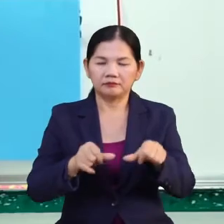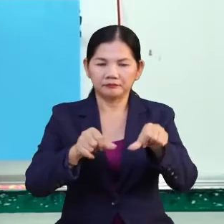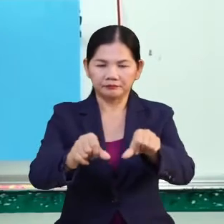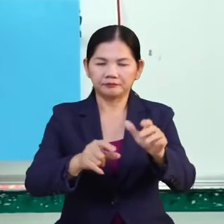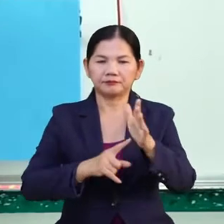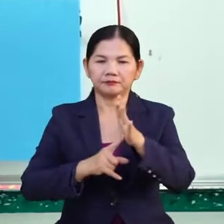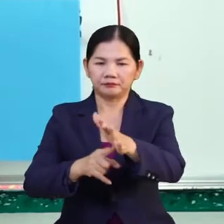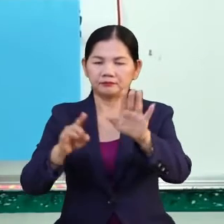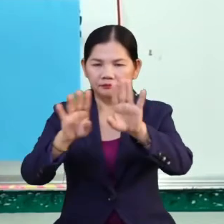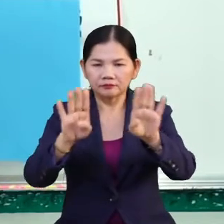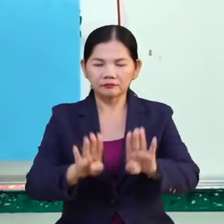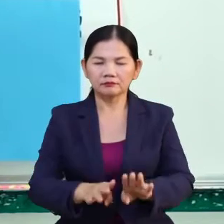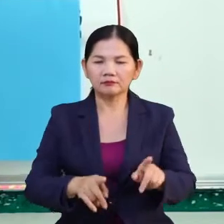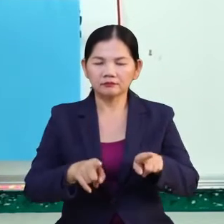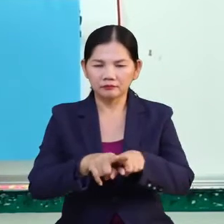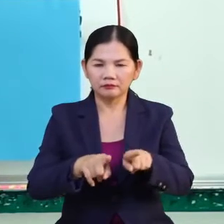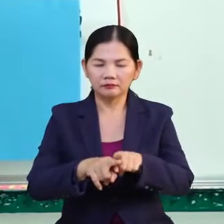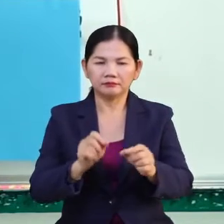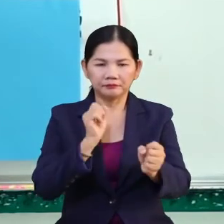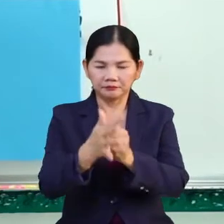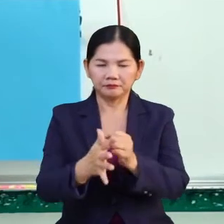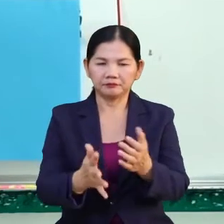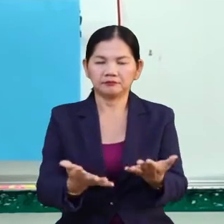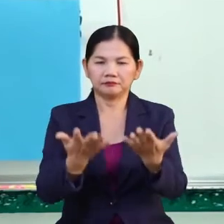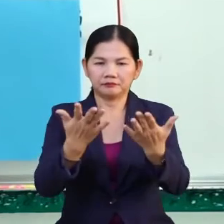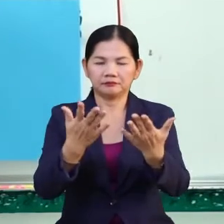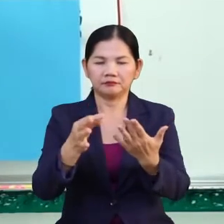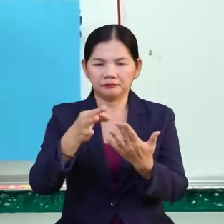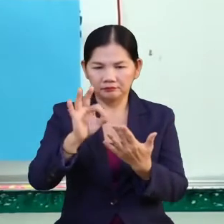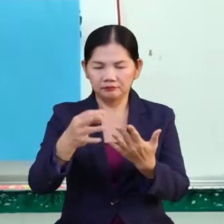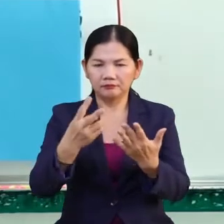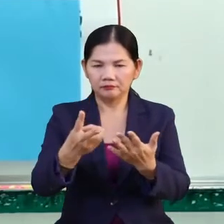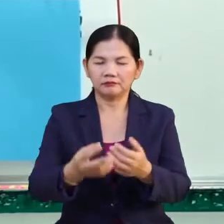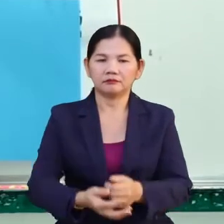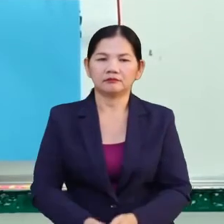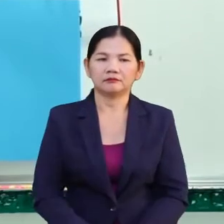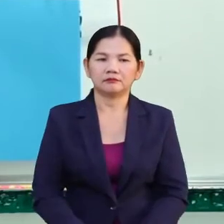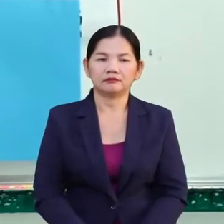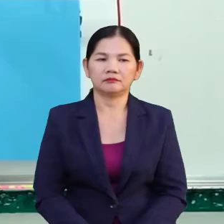ង្ហាញនៅលើក្តារខៀនដែរឬទេតើចាប់ដើមផ្ទៀងផ្ទាត់គ្នា